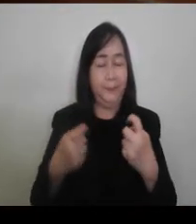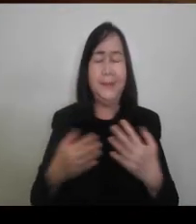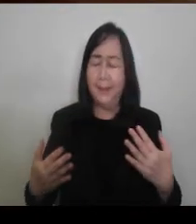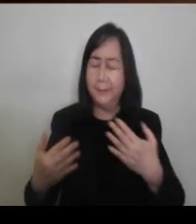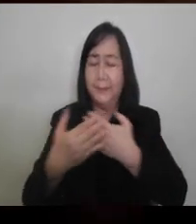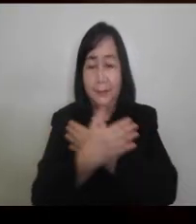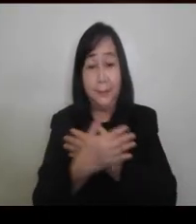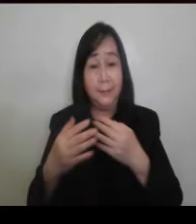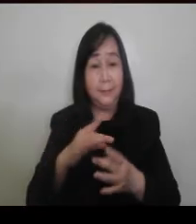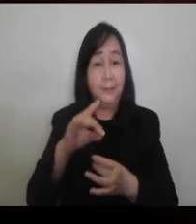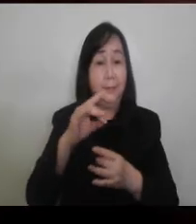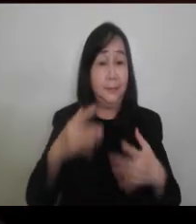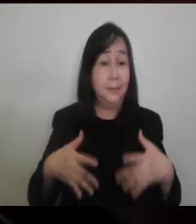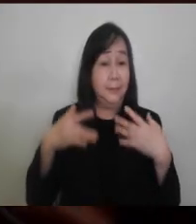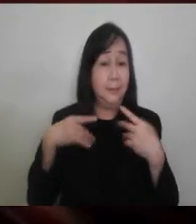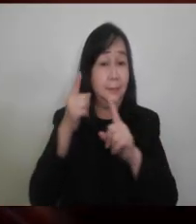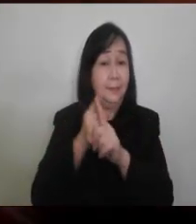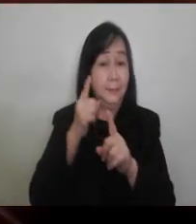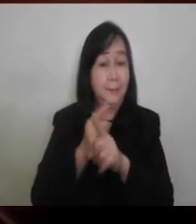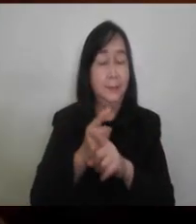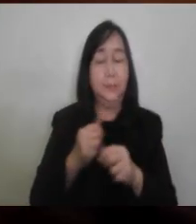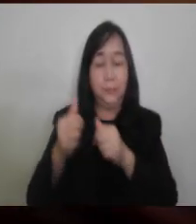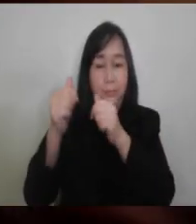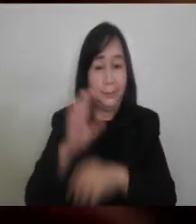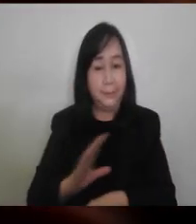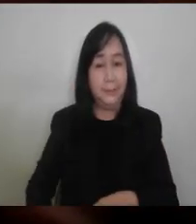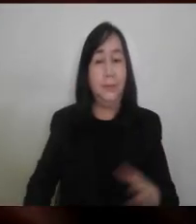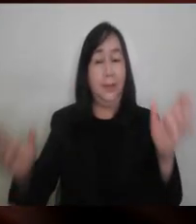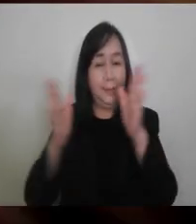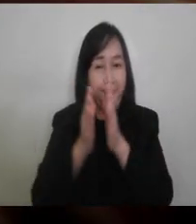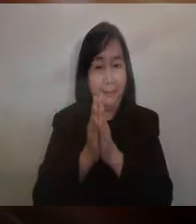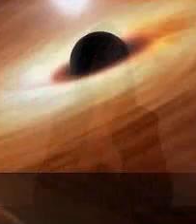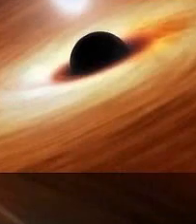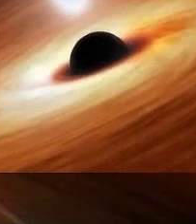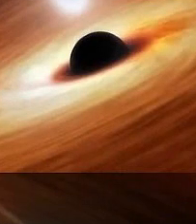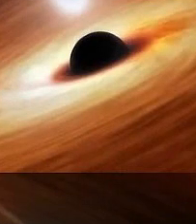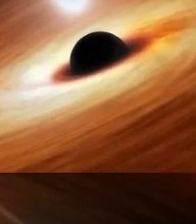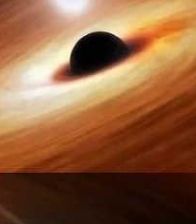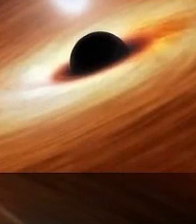kasalanan at yakapin ang buhay ng tunay na pagsunod kay Kristo. Amen.